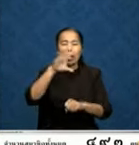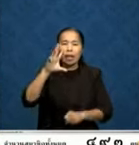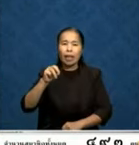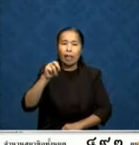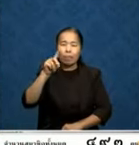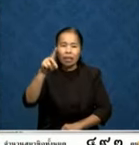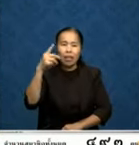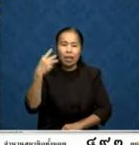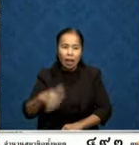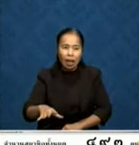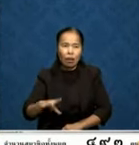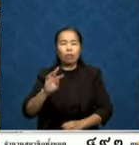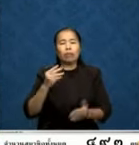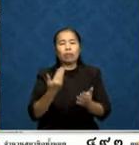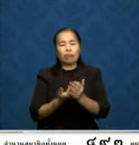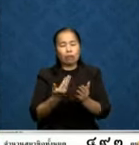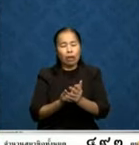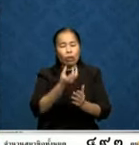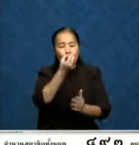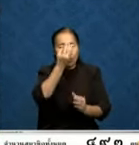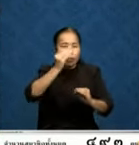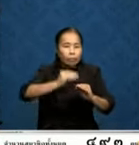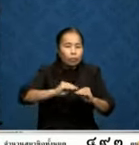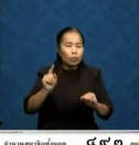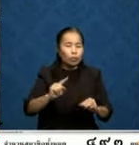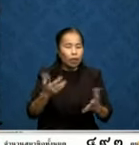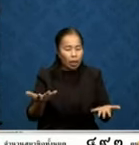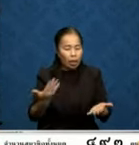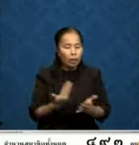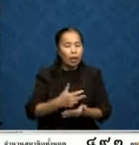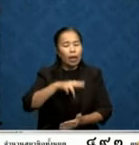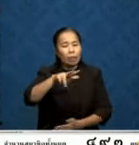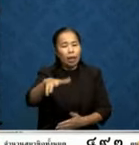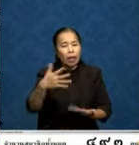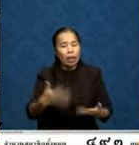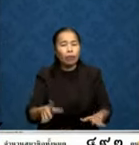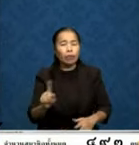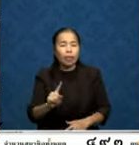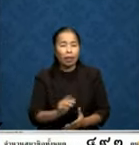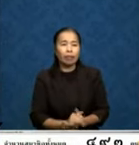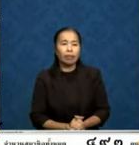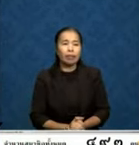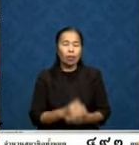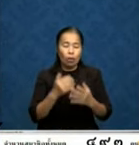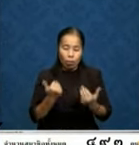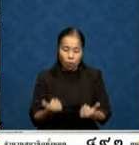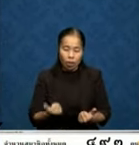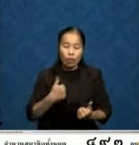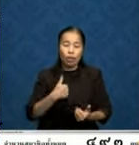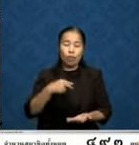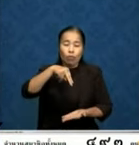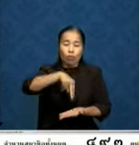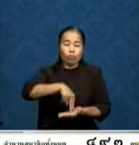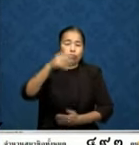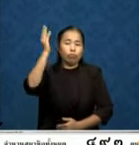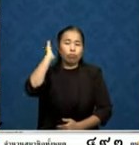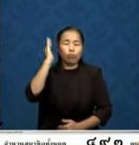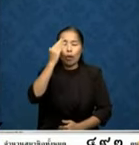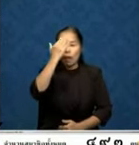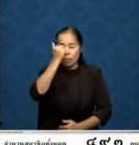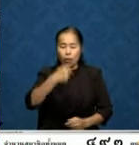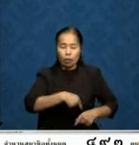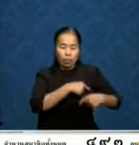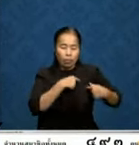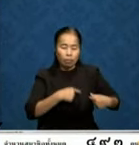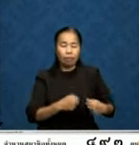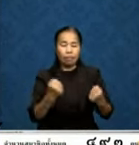าเหมือนการประปาเหมือนกันวันนี้ลุกขึ้นอภิปรายเพื่ออยากจะให้กำลังใจอย